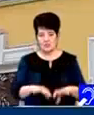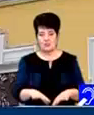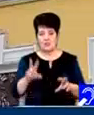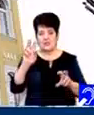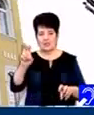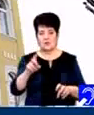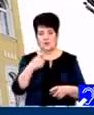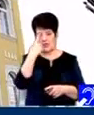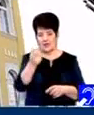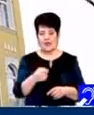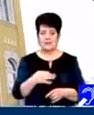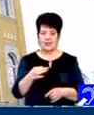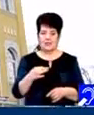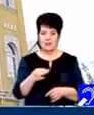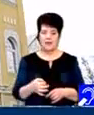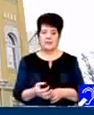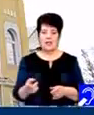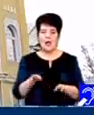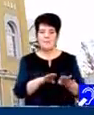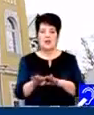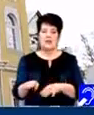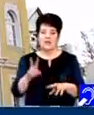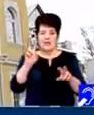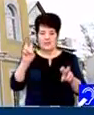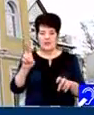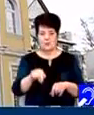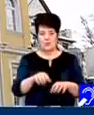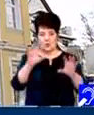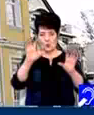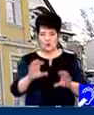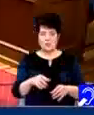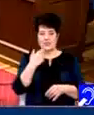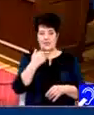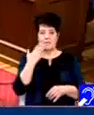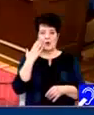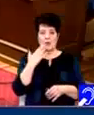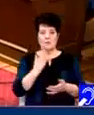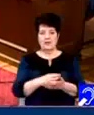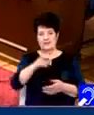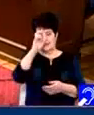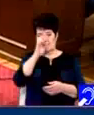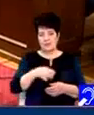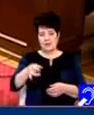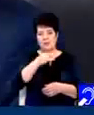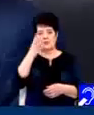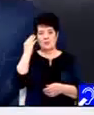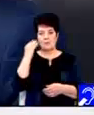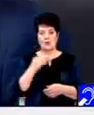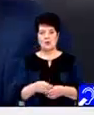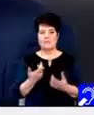textul din Declarația de Independență prevalează textului din Constituție. Astfel, limba română este limba de stat a Republicii